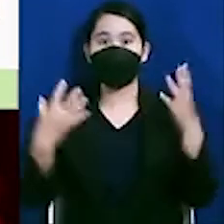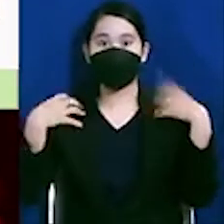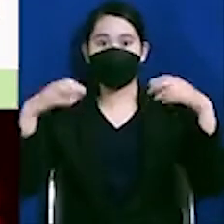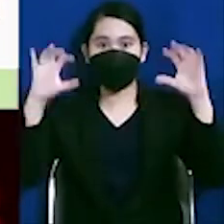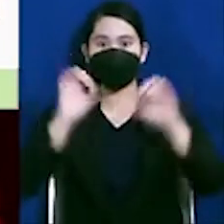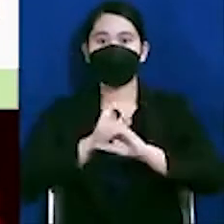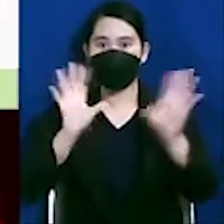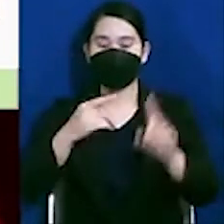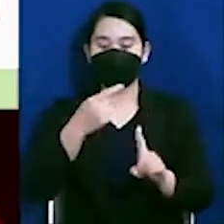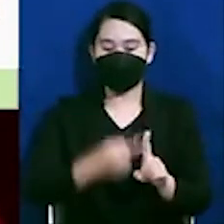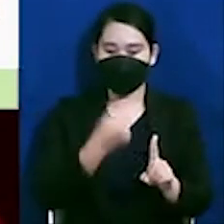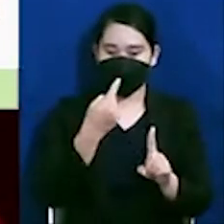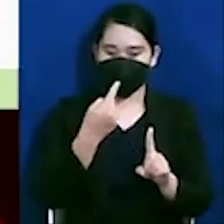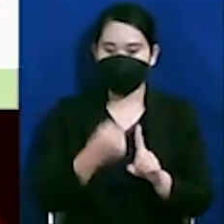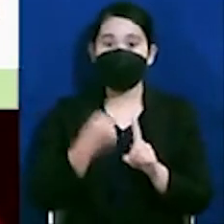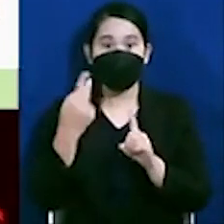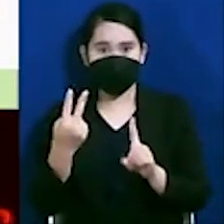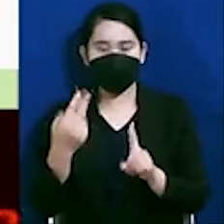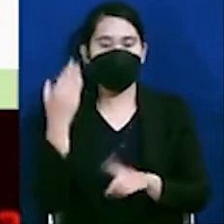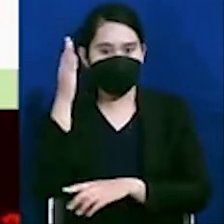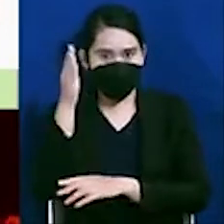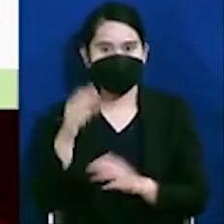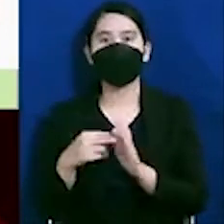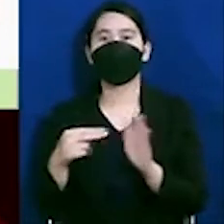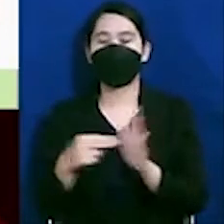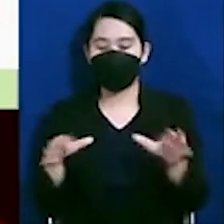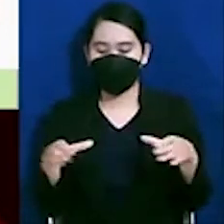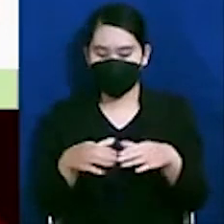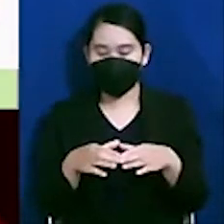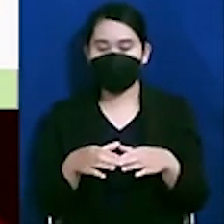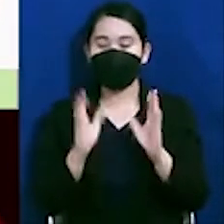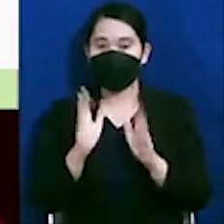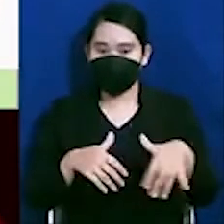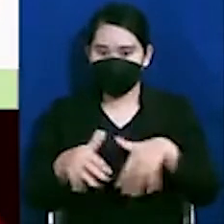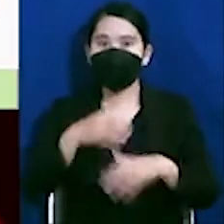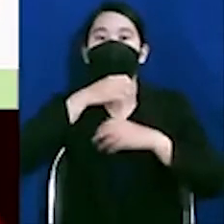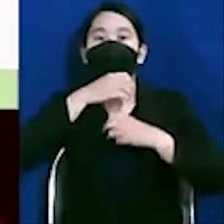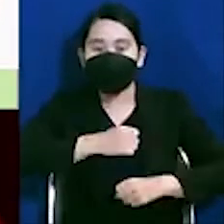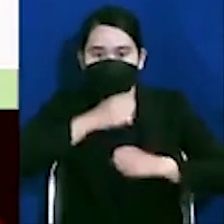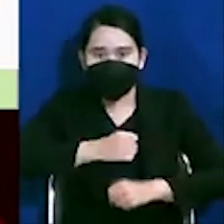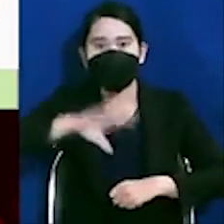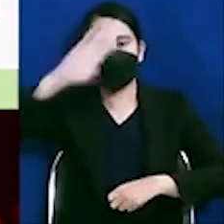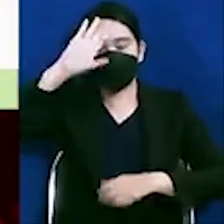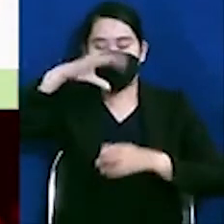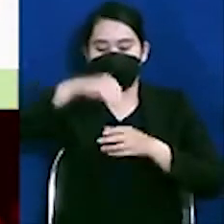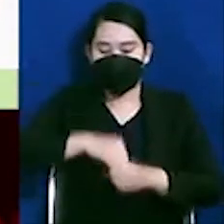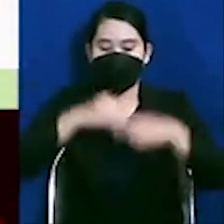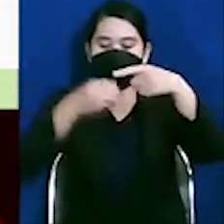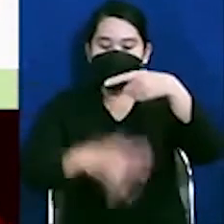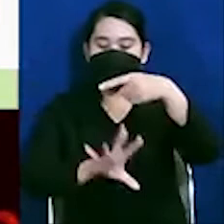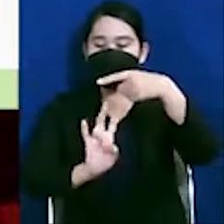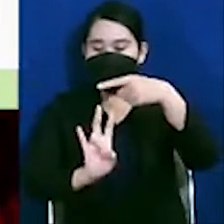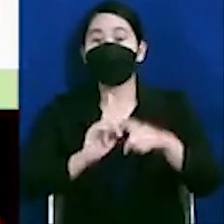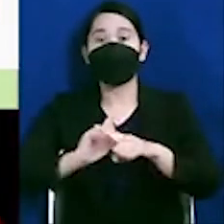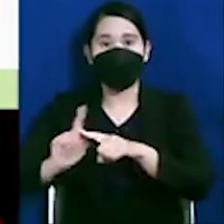ช่วงเดือน 2เดือนนี้จะเป็นการเร่งฉีดในประชาชนกลุ่มเสี่ยงนะครับทั้งผู้สูงอายุและก็ 7กลุ่มโลกเพราะว่า